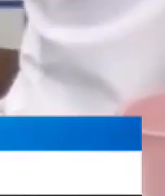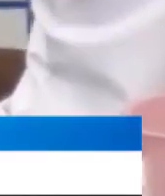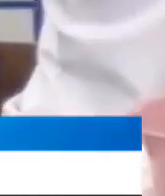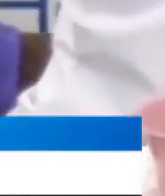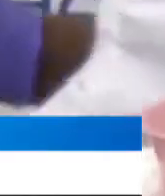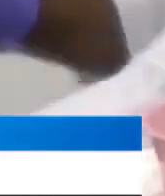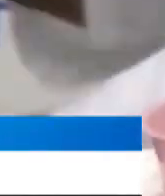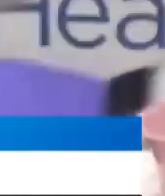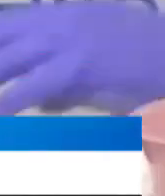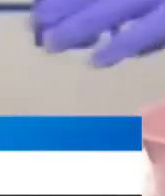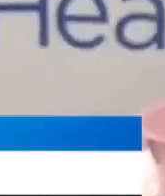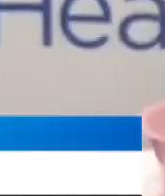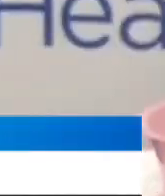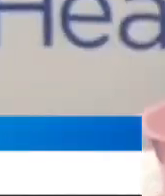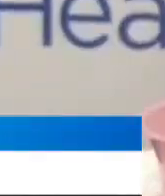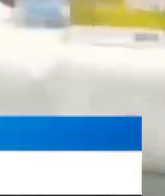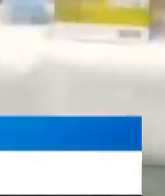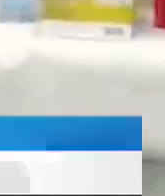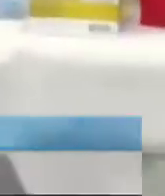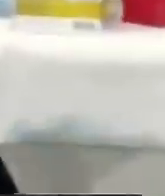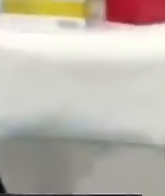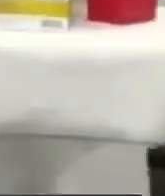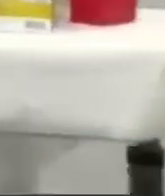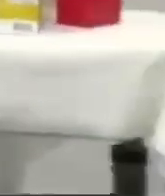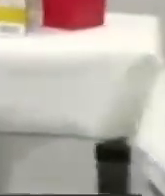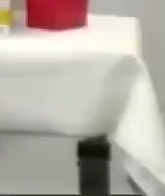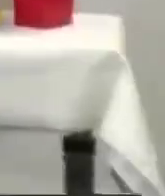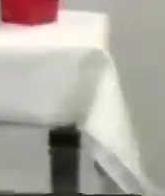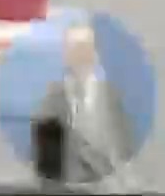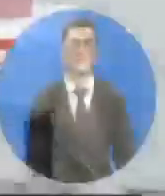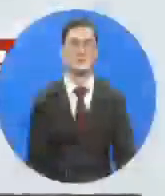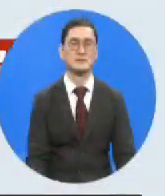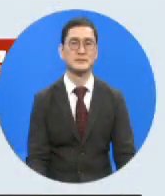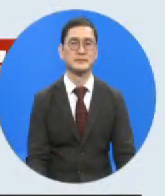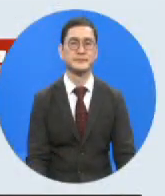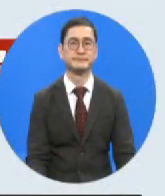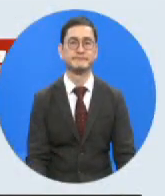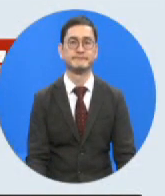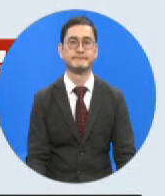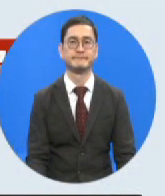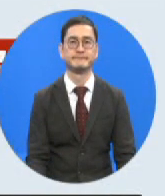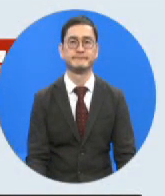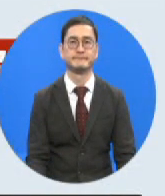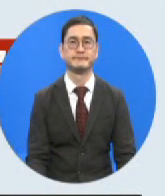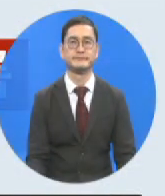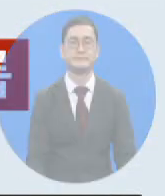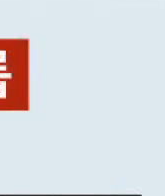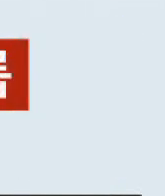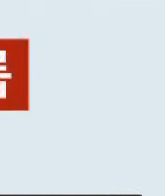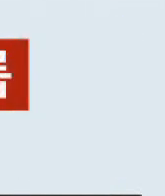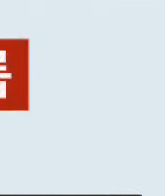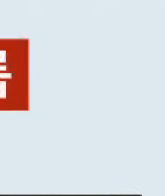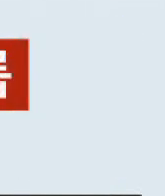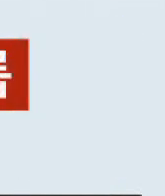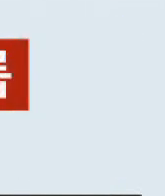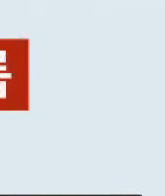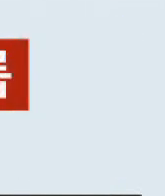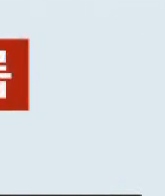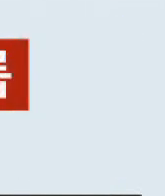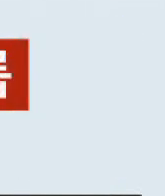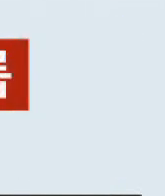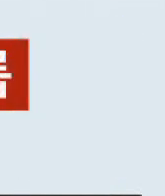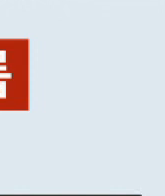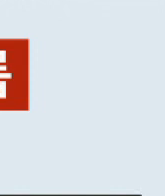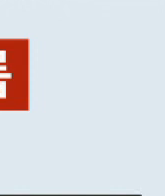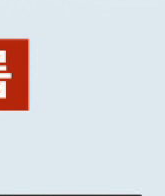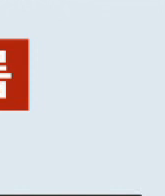after I got the vaccine. I was not nervous. 네, 이 백신이 정말 코로나 종식의 희망인 이유,